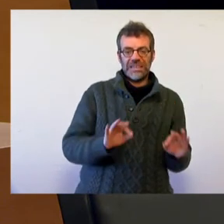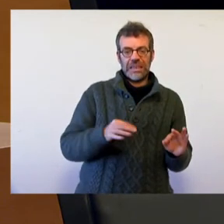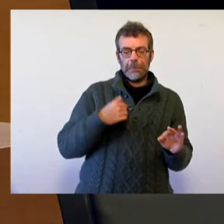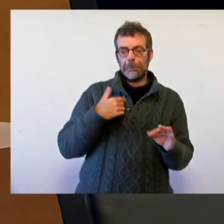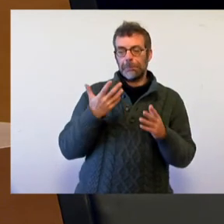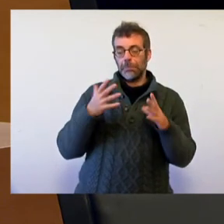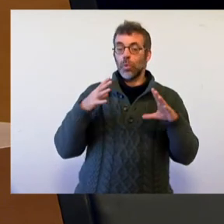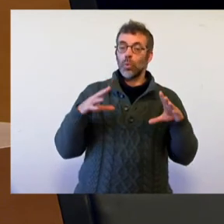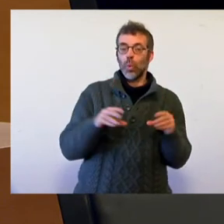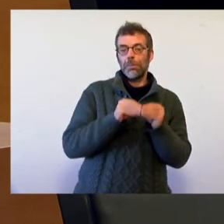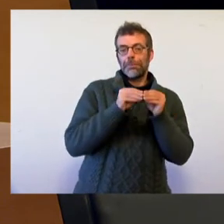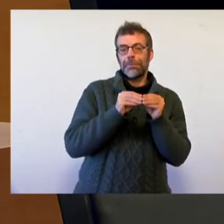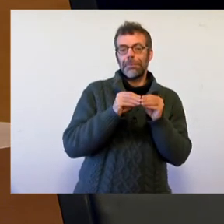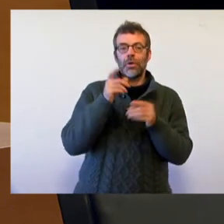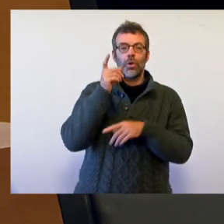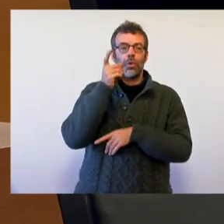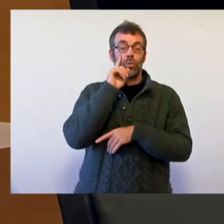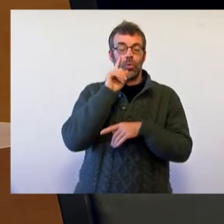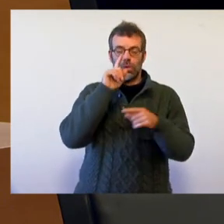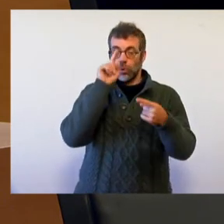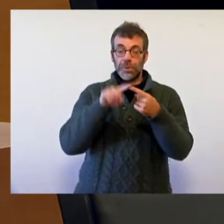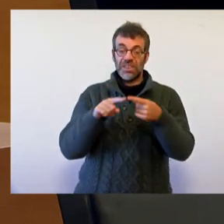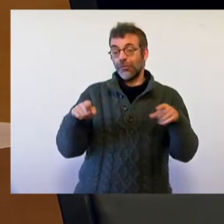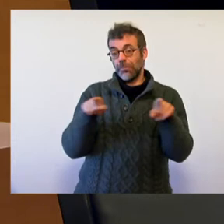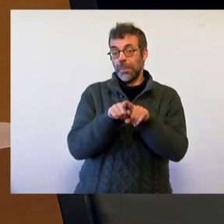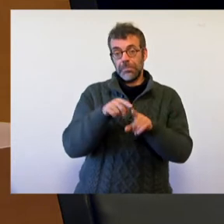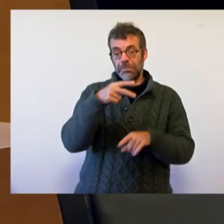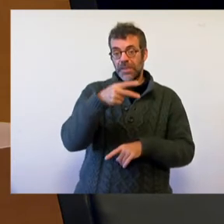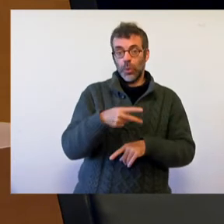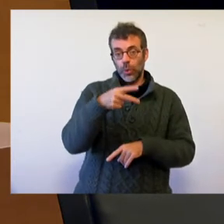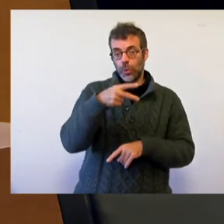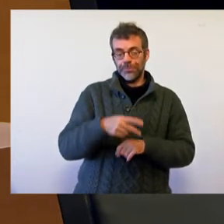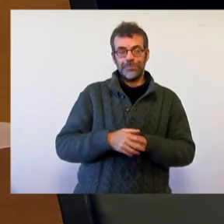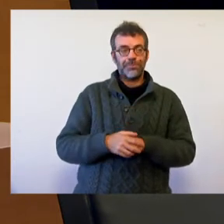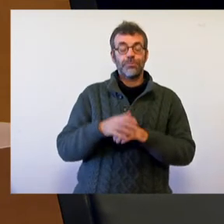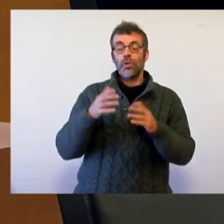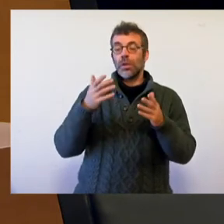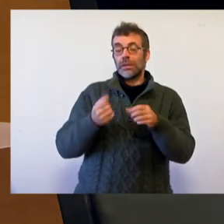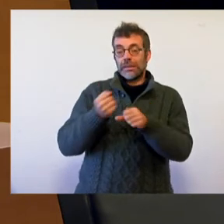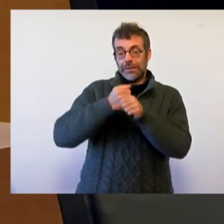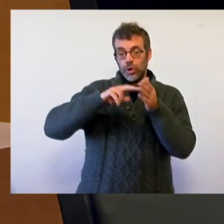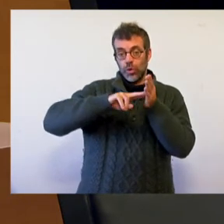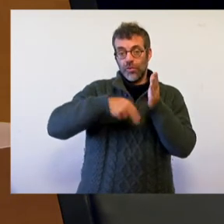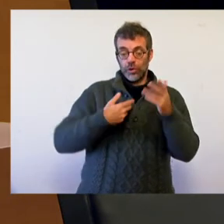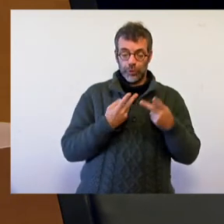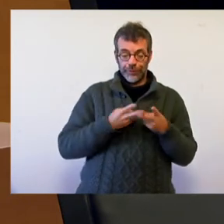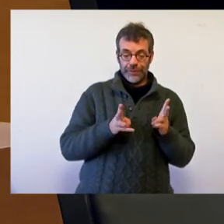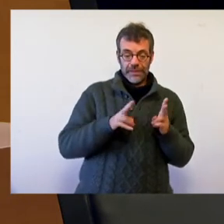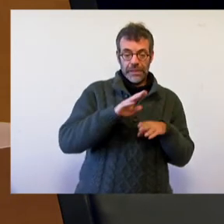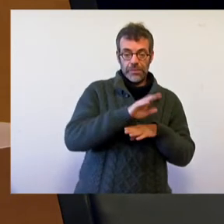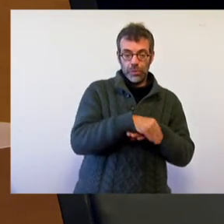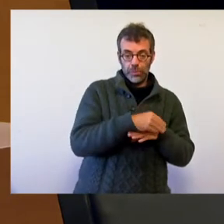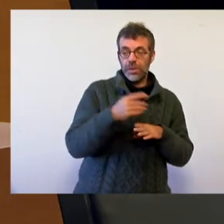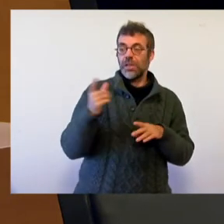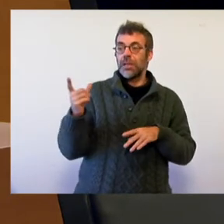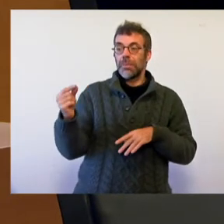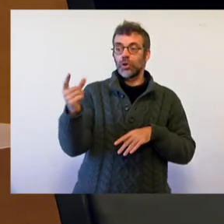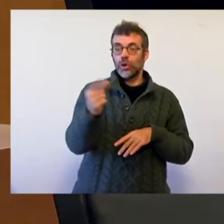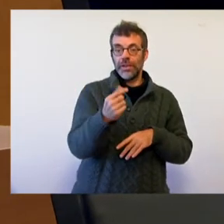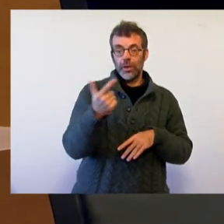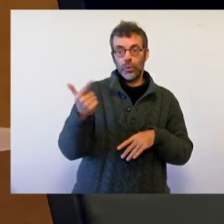permets de les grouper puisqu'il s'agit en réalité du même objectif, c'est-à-dire une convention entre notre ville et deux